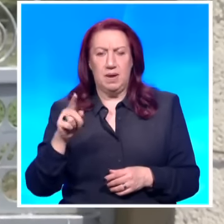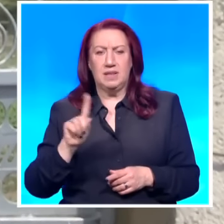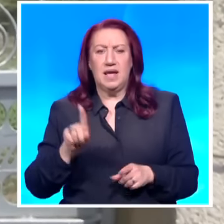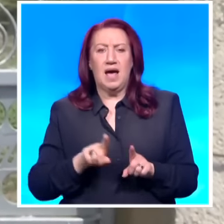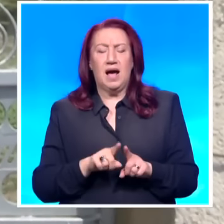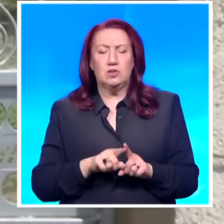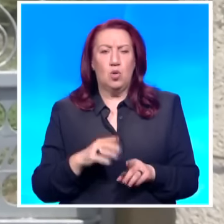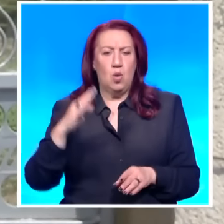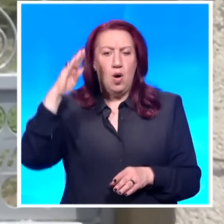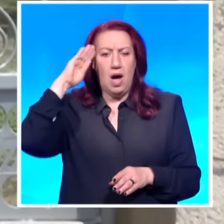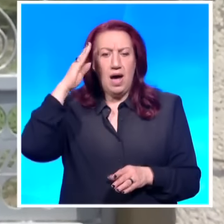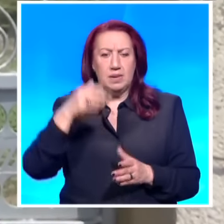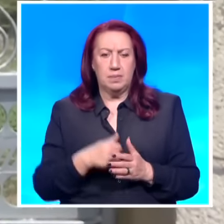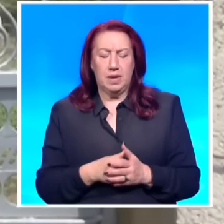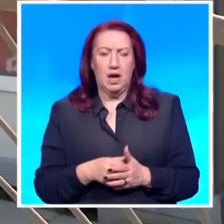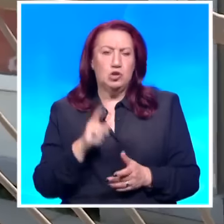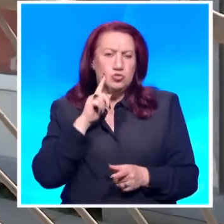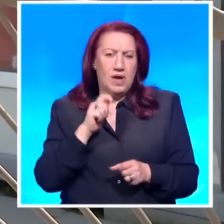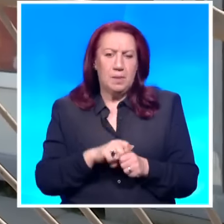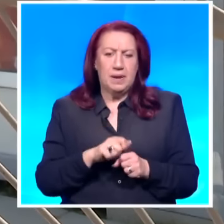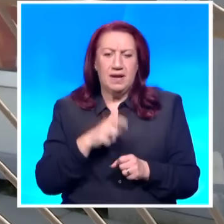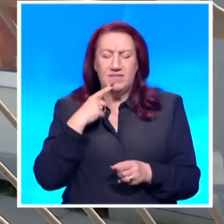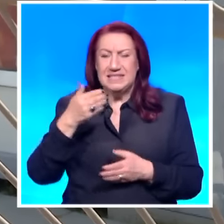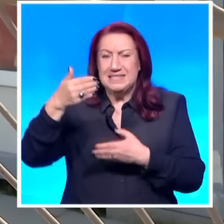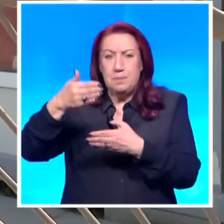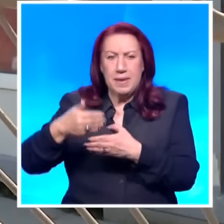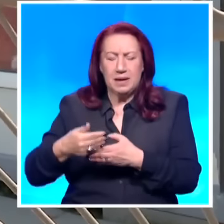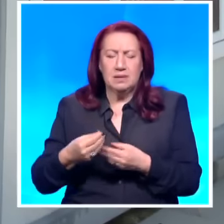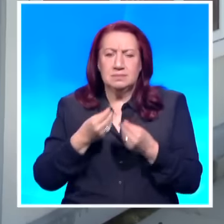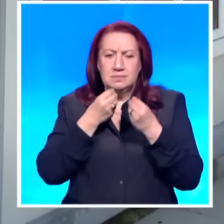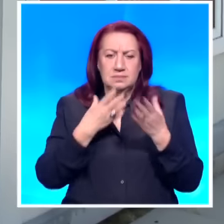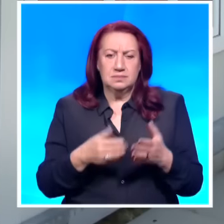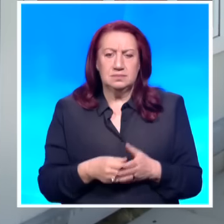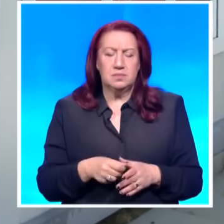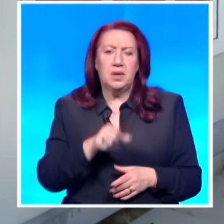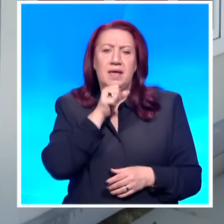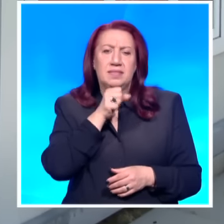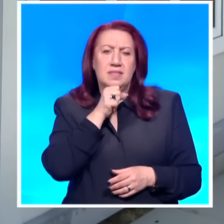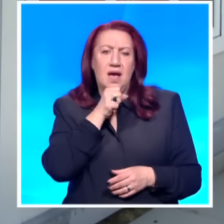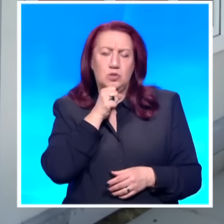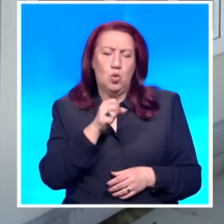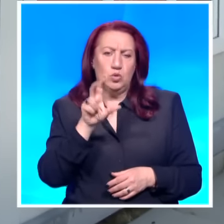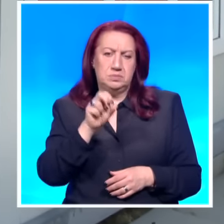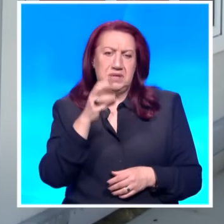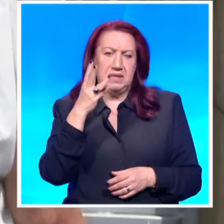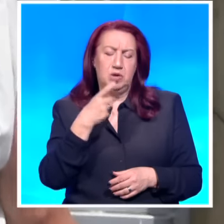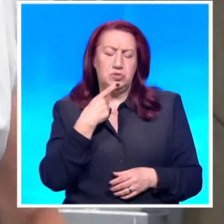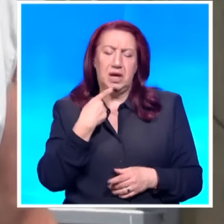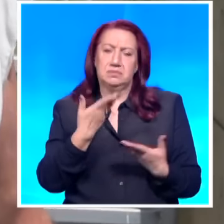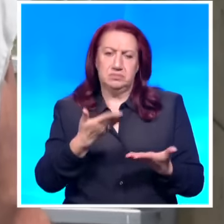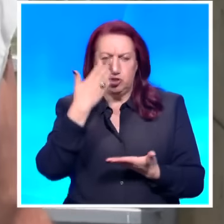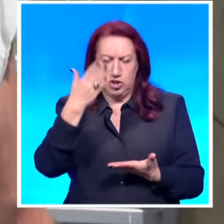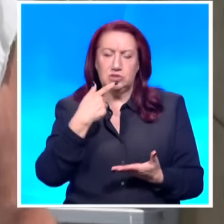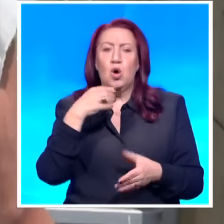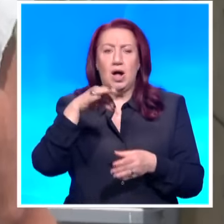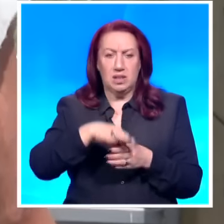спирка за чудо и приказ. 83-годишният дядо Мирчо не крие, че е гласувал за партията на Михайлов.